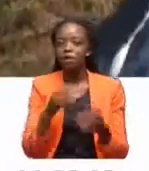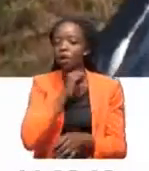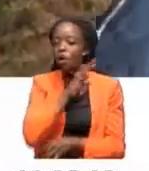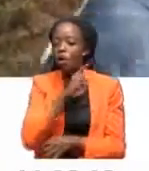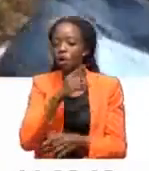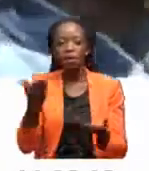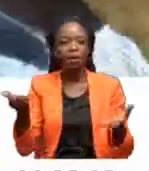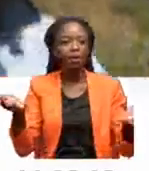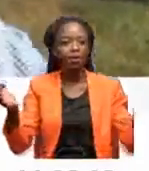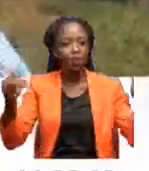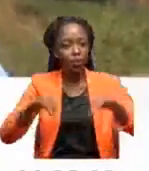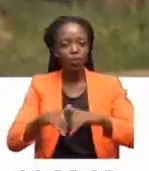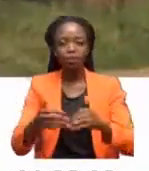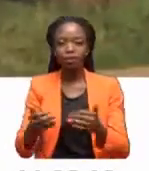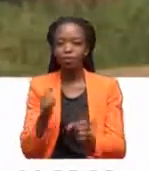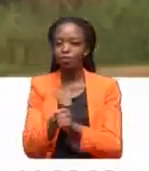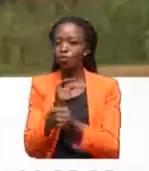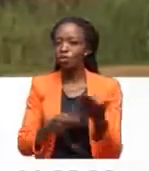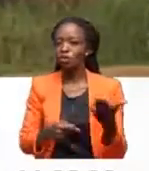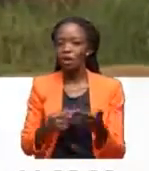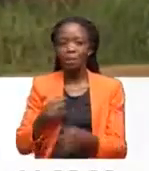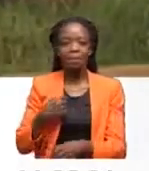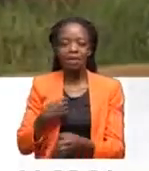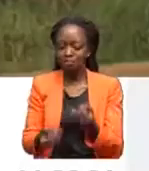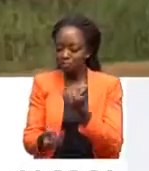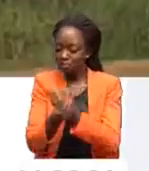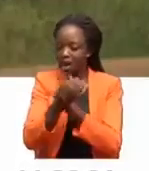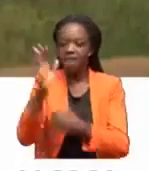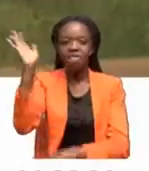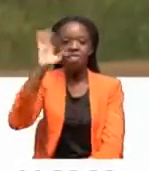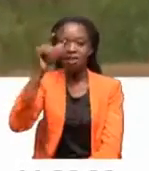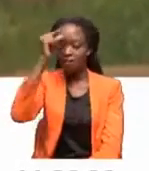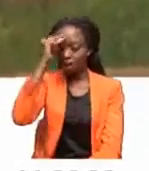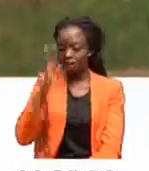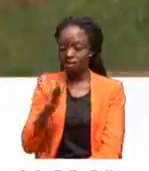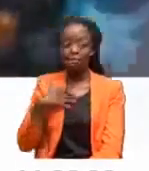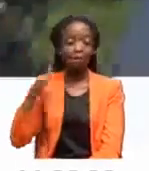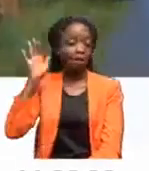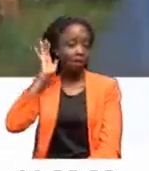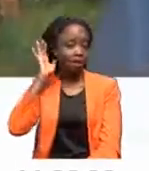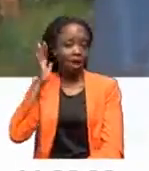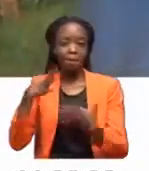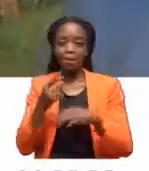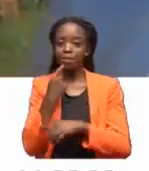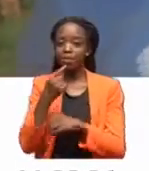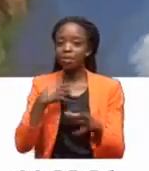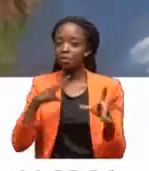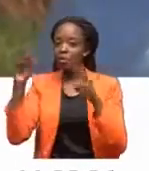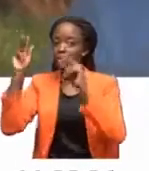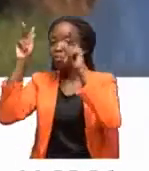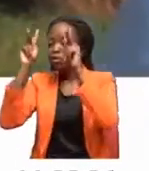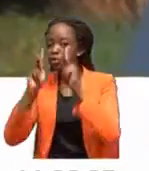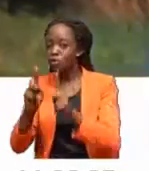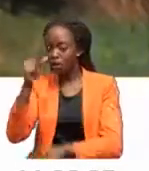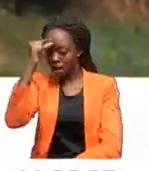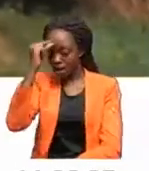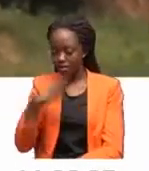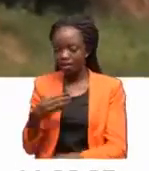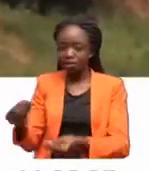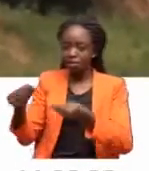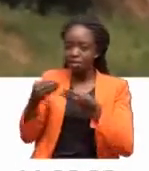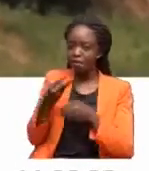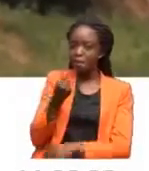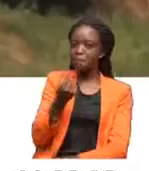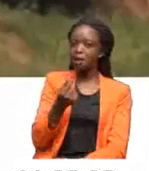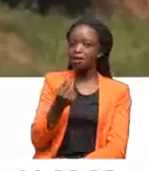zinazimwa hivyo tu. Mimi sijawahi kuongwa na gavana. Mimi usikia kila mara wananchi wanasema oh, tumeenda Kisumu, gavana ametupa pesa.